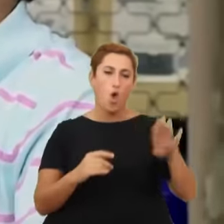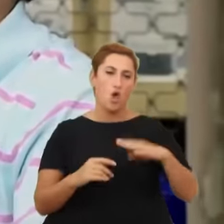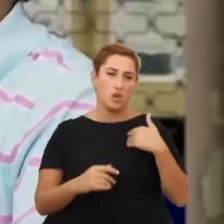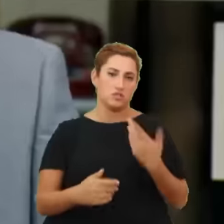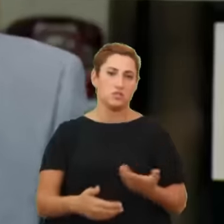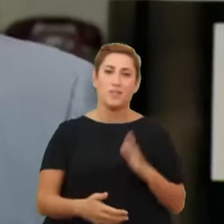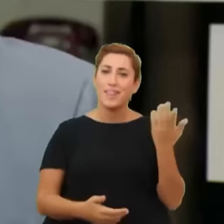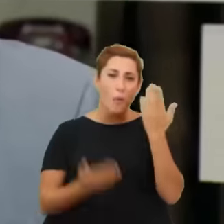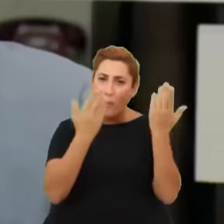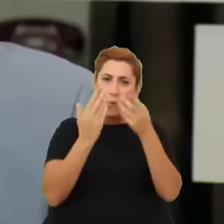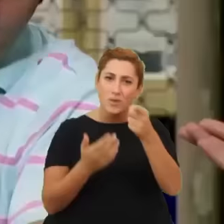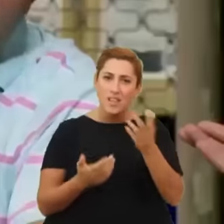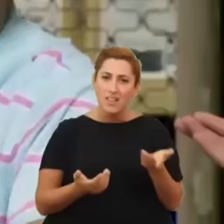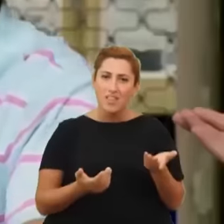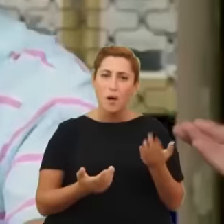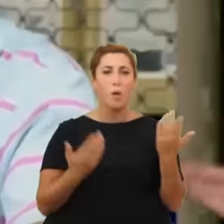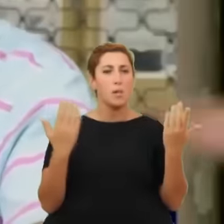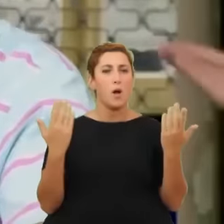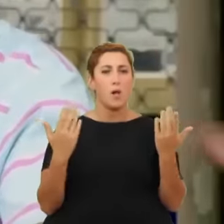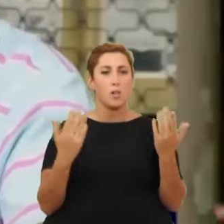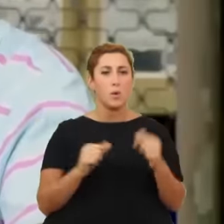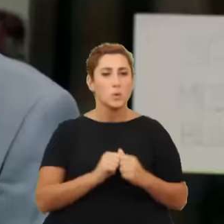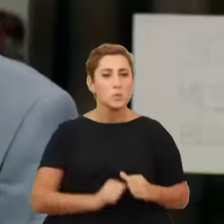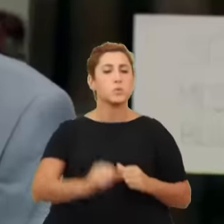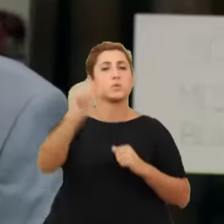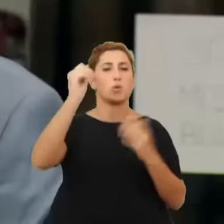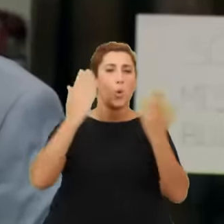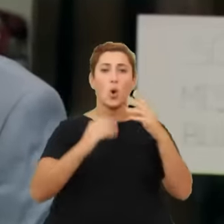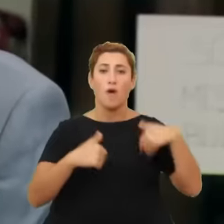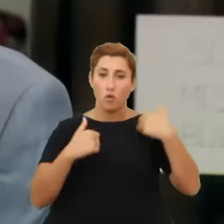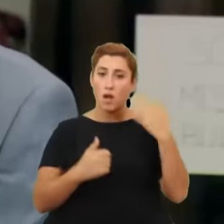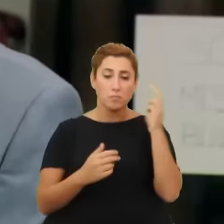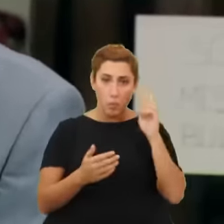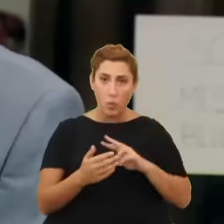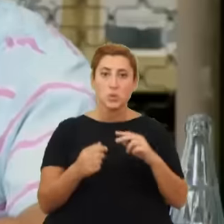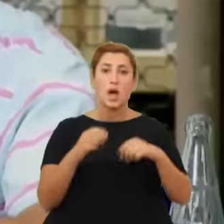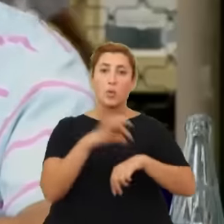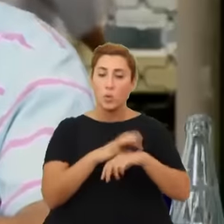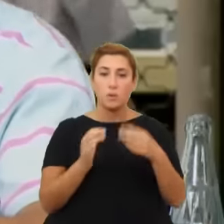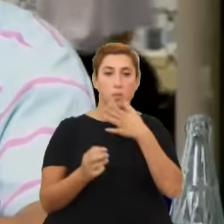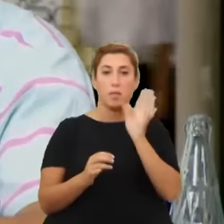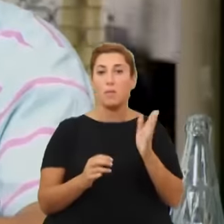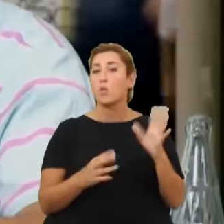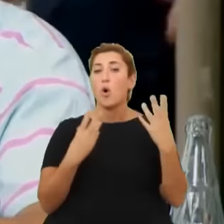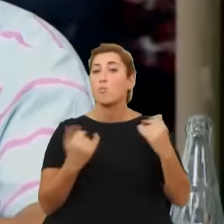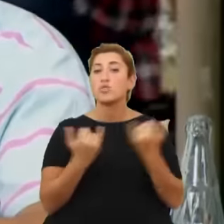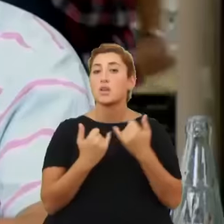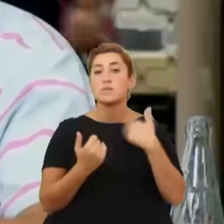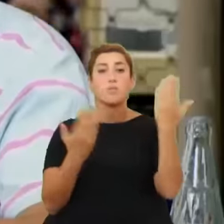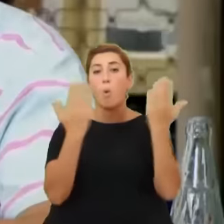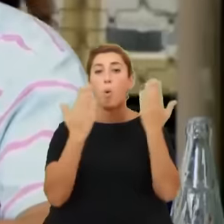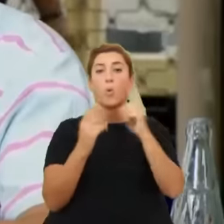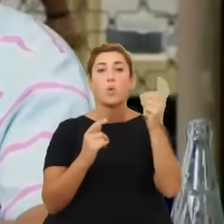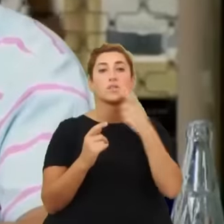Öğrenciyiz oğlum. Ne okuyorsun oğlum sen ya? Allah Allah. Sündüre sündüre okuyorsun. Hukuk mu okuyorsun? Tıp mı belli değil ya. Ne var kardeşim? Bizim